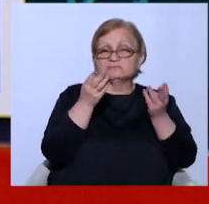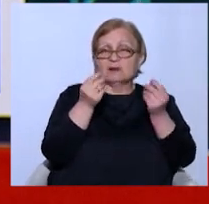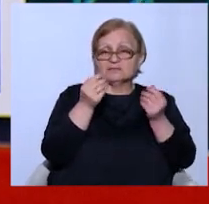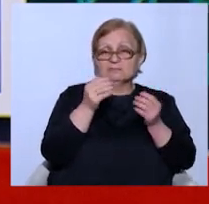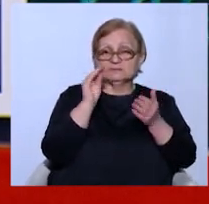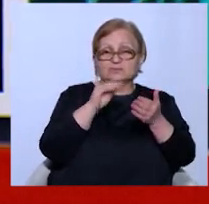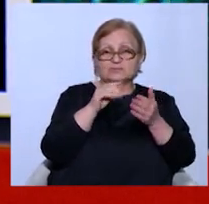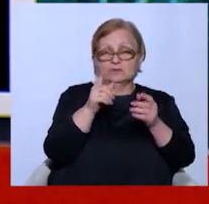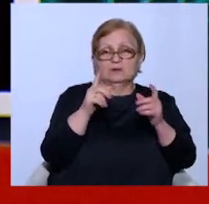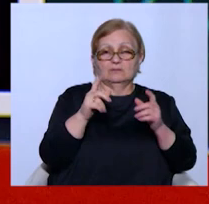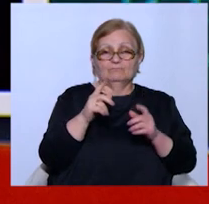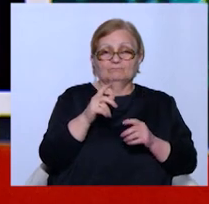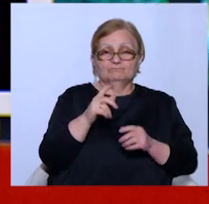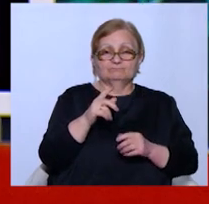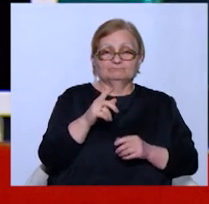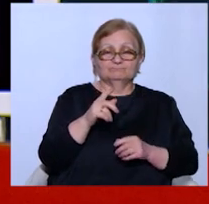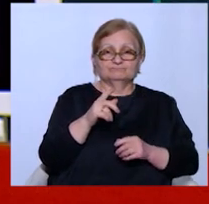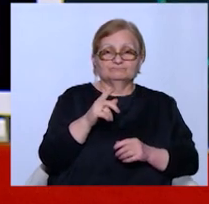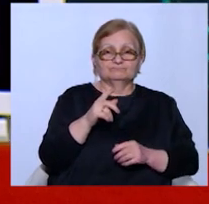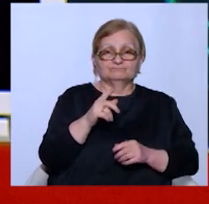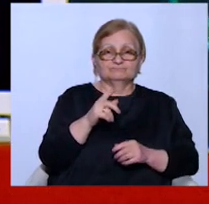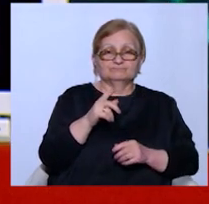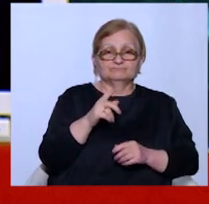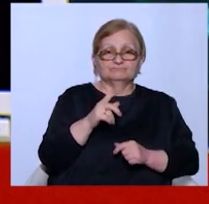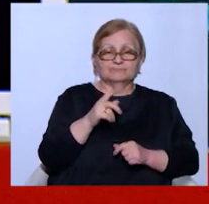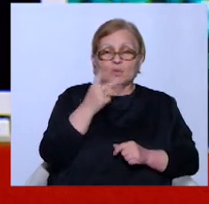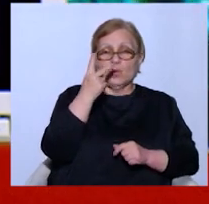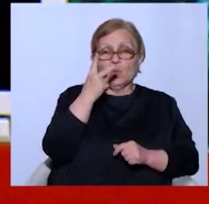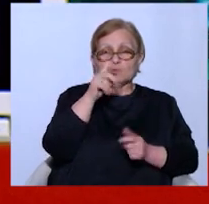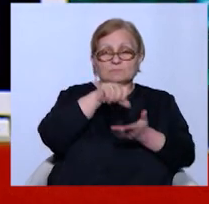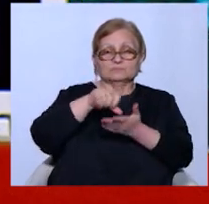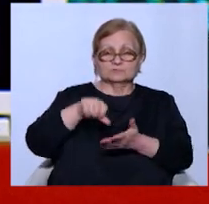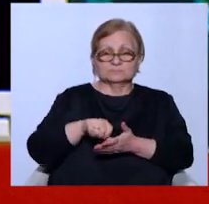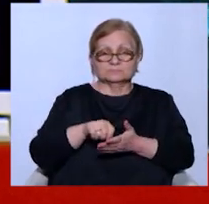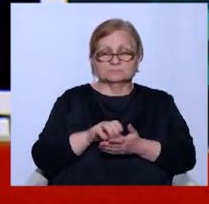მათემატიკურად. ესე იგი ყავს ორი პერსონაჟი, მარიცა ამოვწეროთ